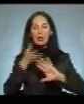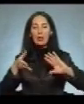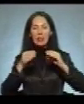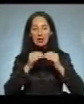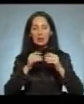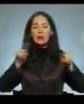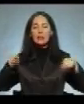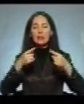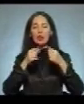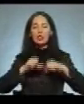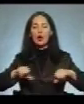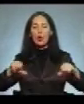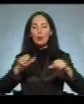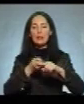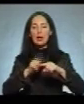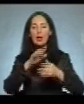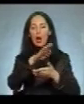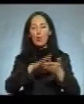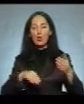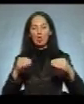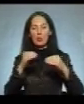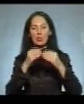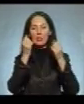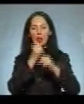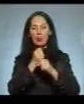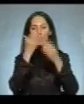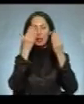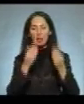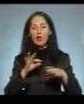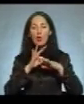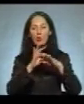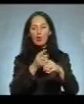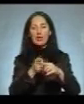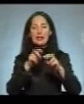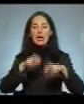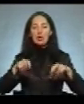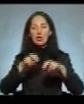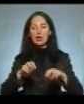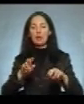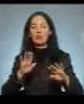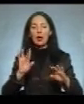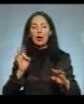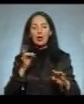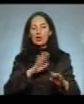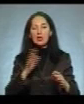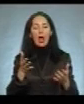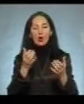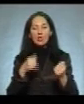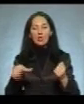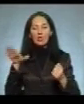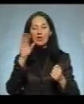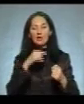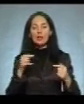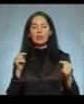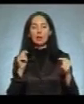утворюється комісія, яка протягом 10 робочих днів проводить дане розслідування. У разі неотримання усіх